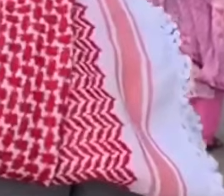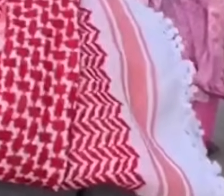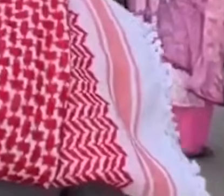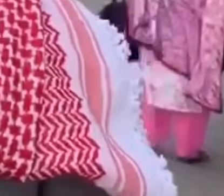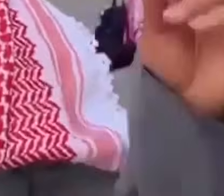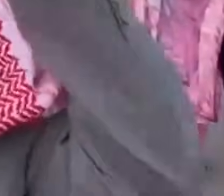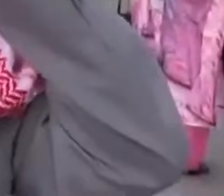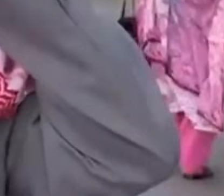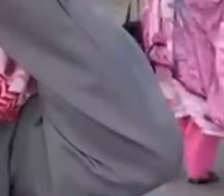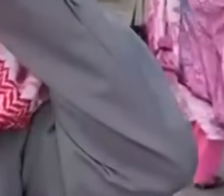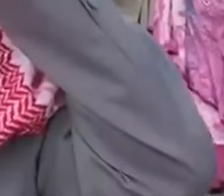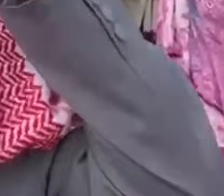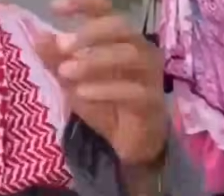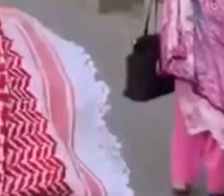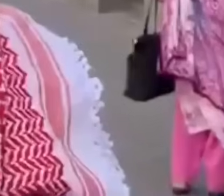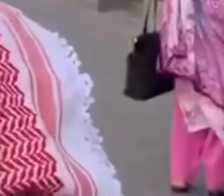Assalamualaikum warahmatullahi wabarakatuh.